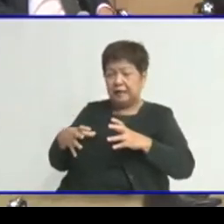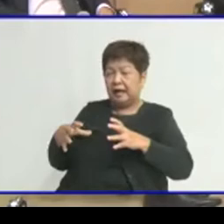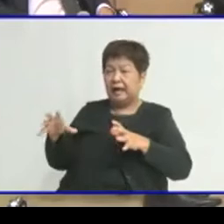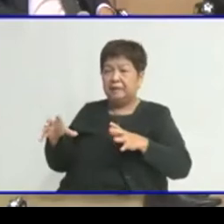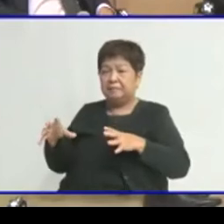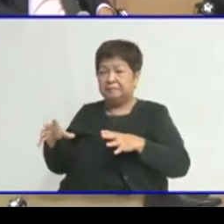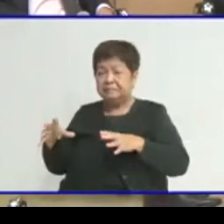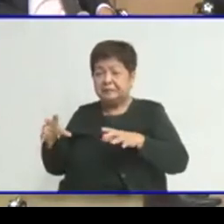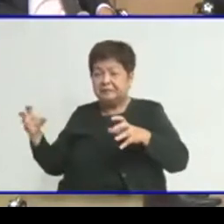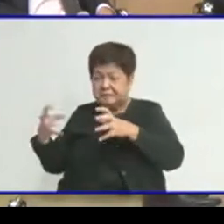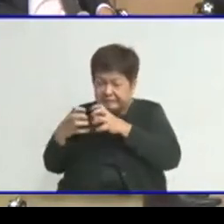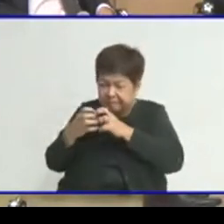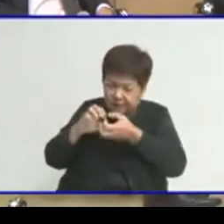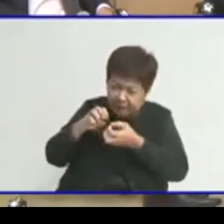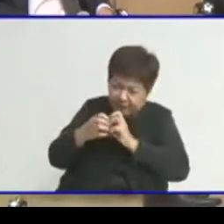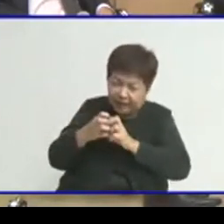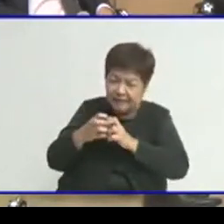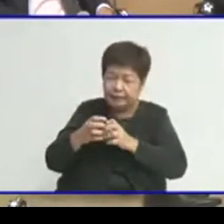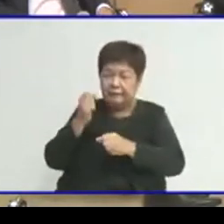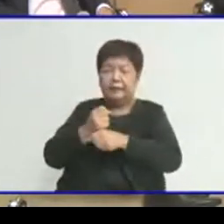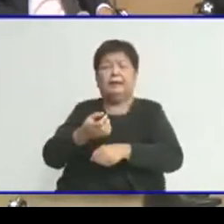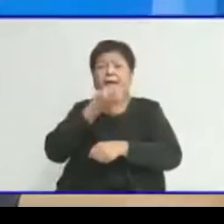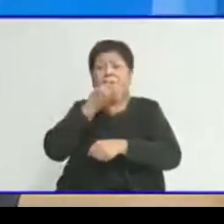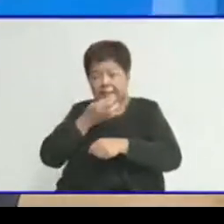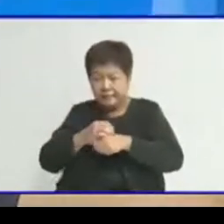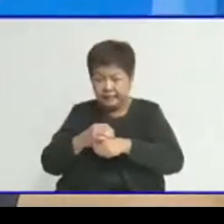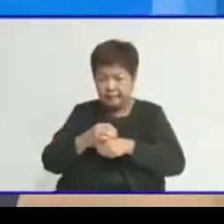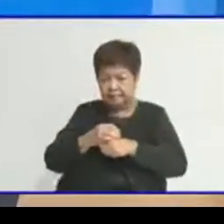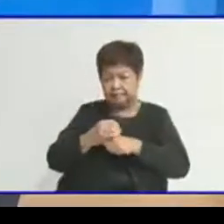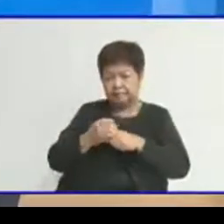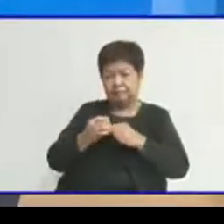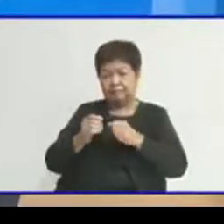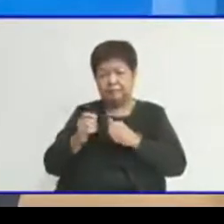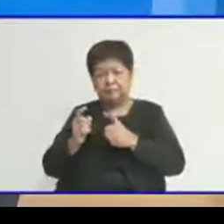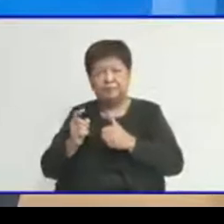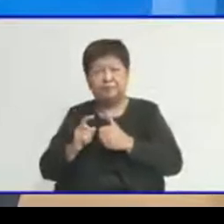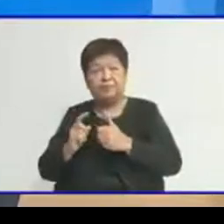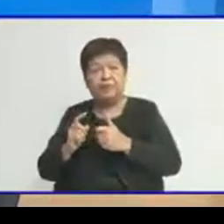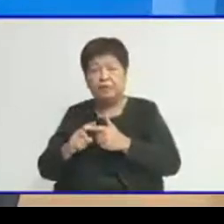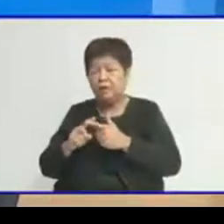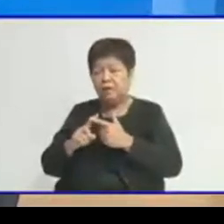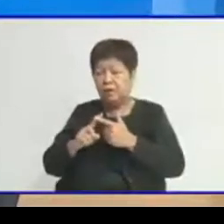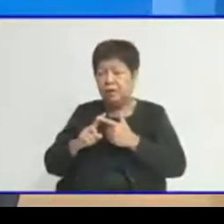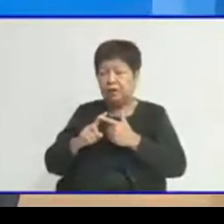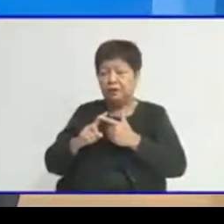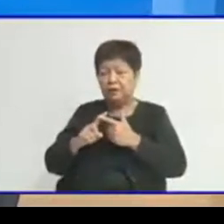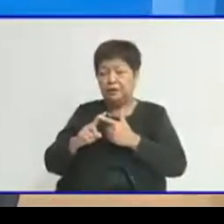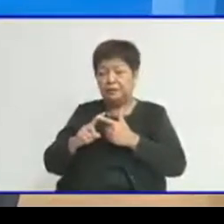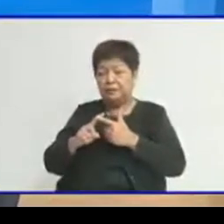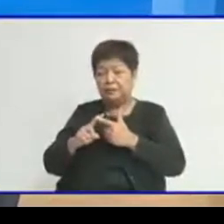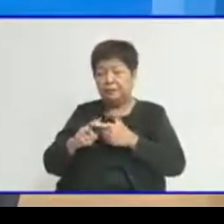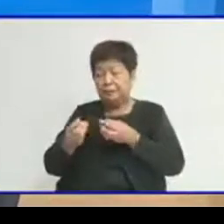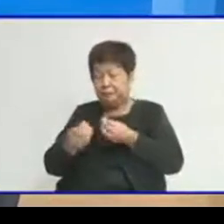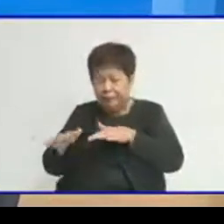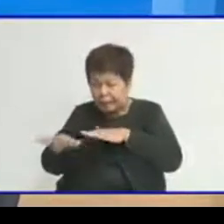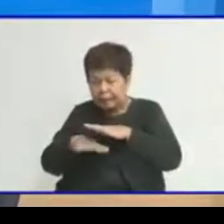แต่สิ่งหนึ่งที่ผมมองว่าสังคมต้องยอมรับและต้องเปิดใจเหมือนที่ผมกล่าวแล้วตอนประเด็นสุดท้ายที่ผมพูดไปนะครับก็คือว่าครั้งหนึ่งนะครับพวก